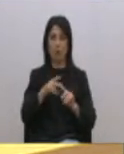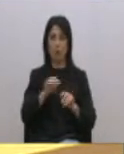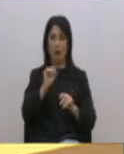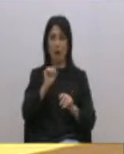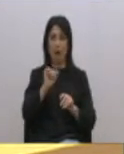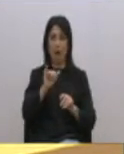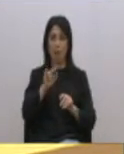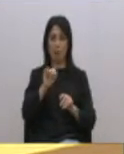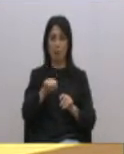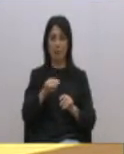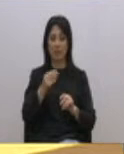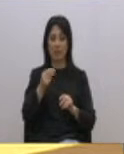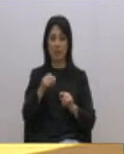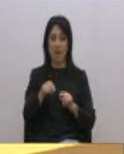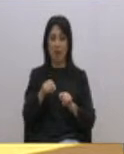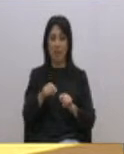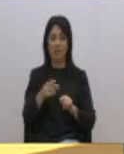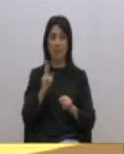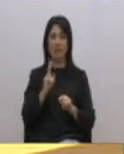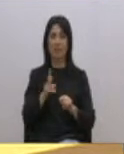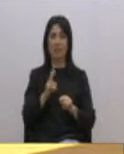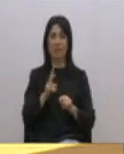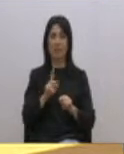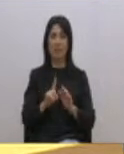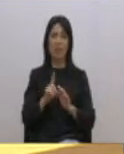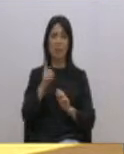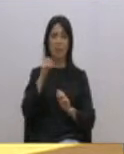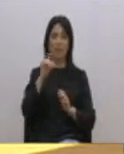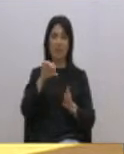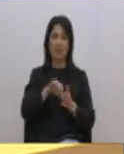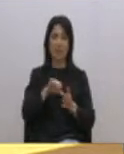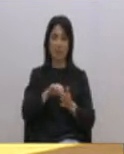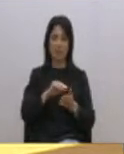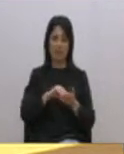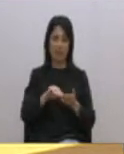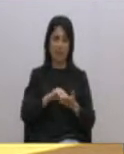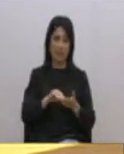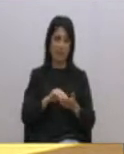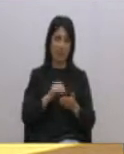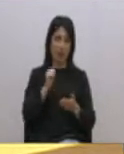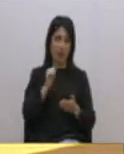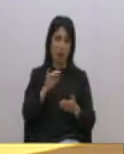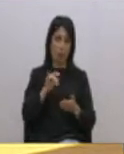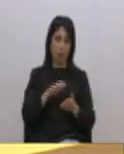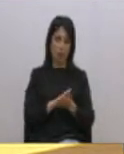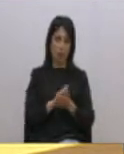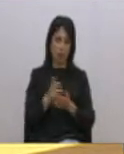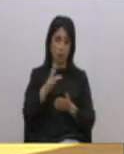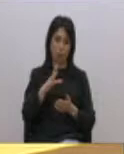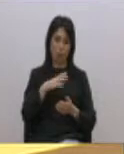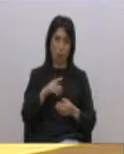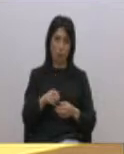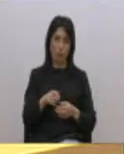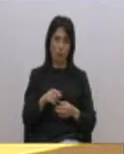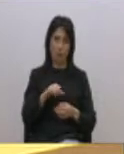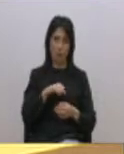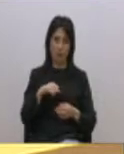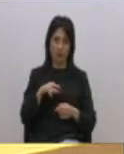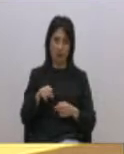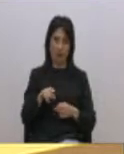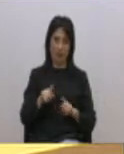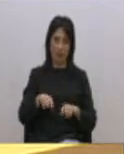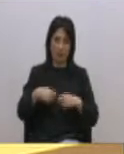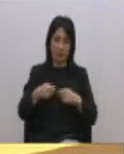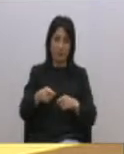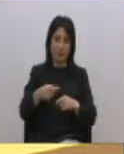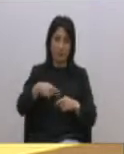აუდიტის თანხები, რომელიც თავდაპირველ წარმოდგენილ ვერსიაში აუდიტის ხარჯი უნდა ყოფილიყო თავად ამ